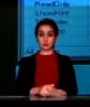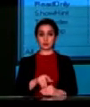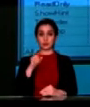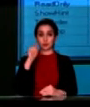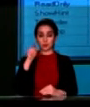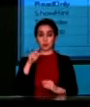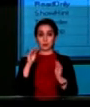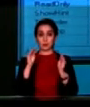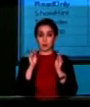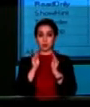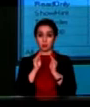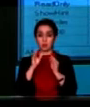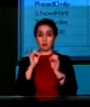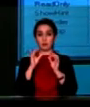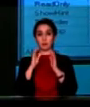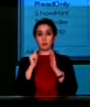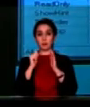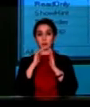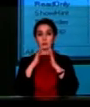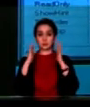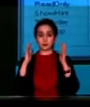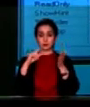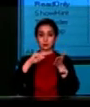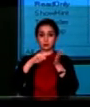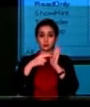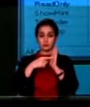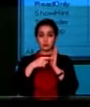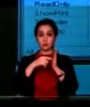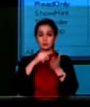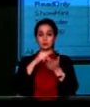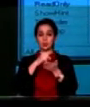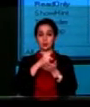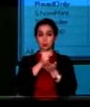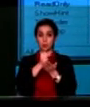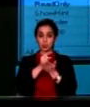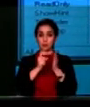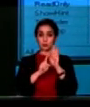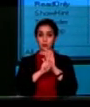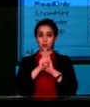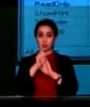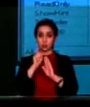uning minimal va maksimal nuqtalarini belgilashdan boshlanadi.